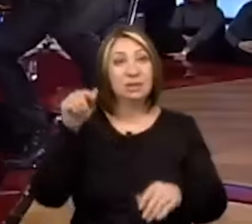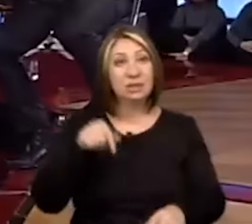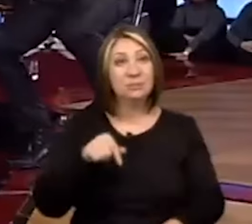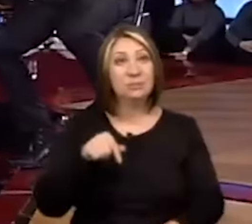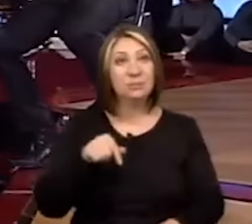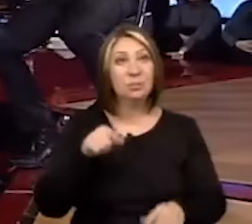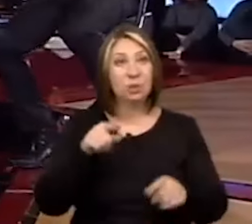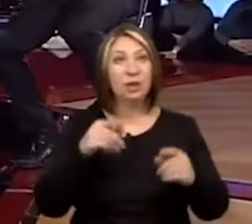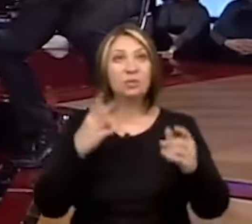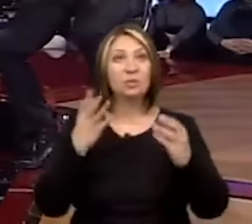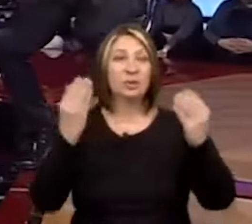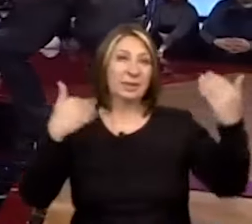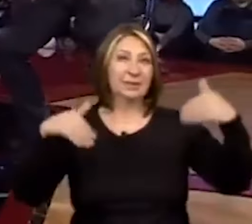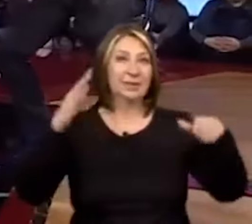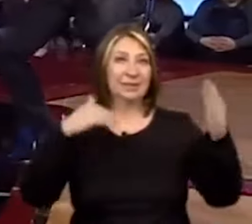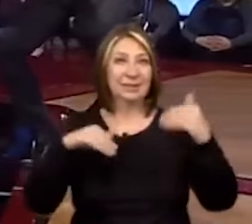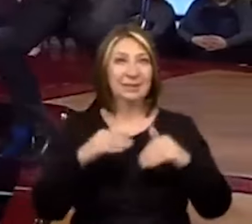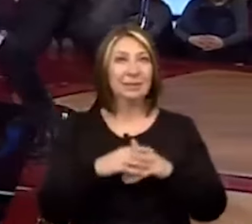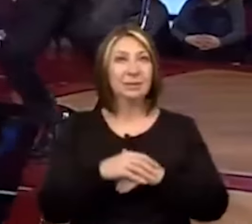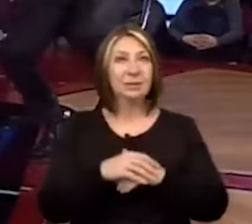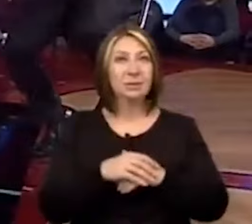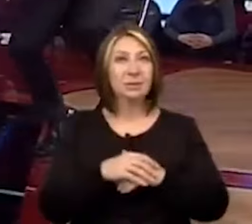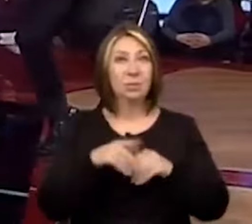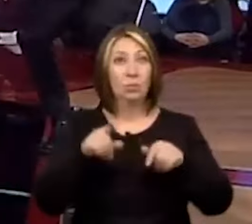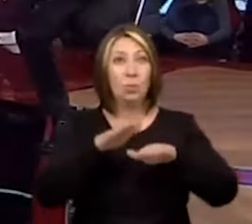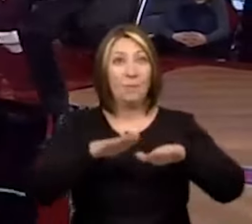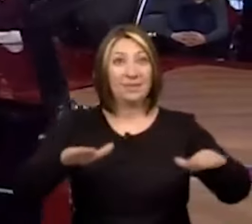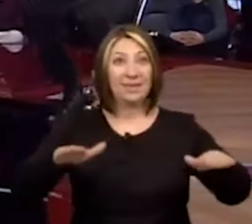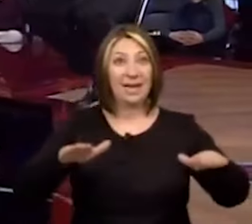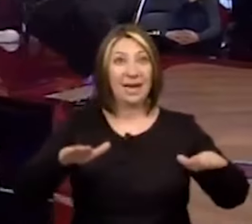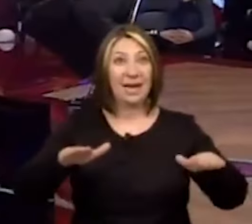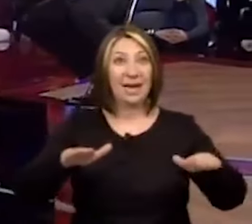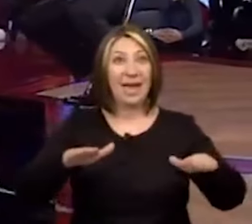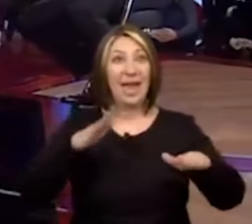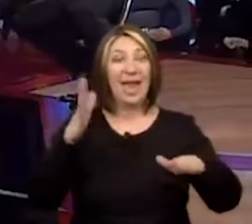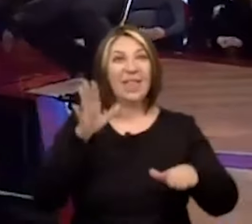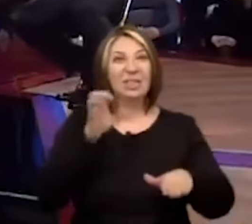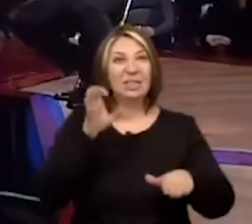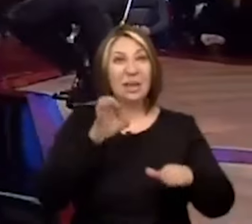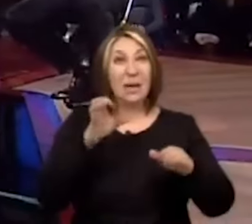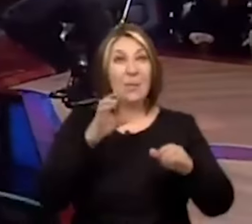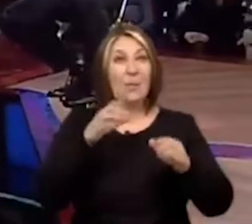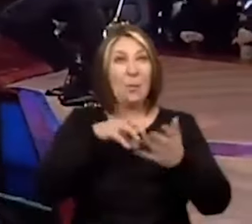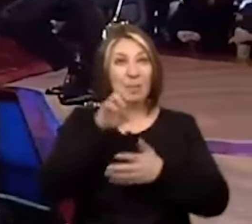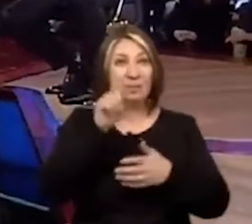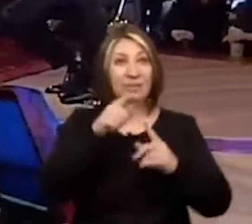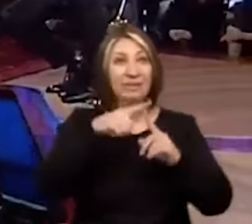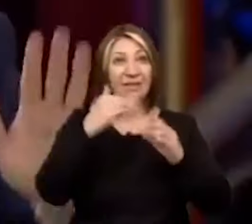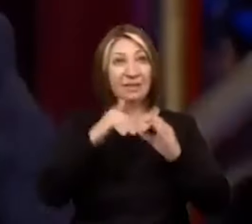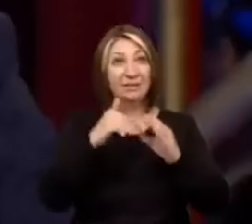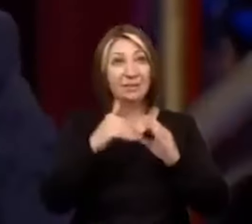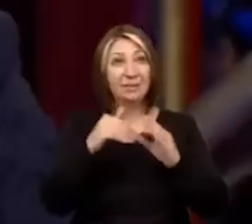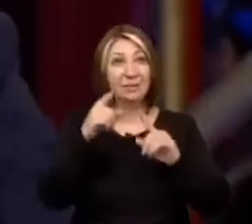Şimdi madem bu kadar bahsettik. Bu masayla en acıtıcı bölümü yapacağım. Twitter